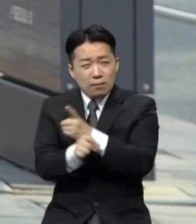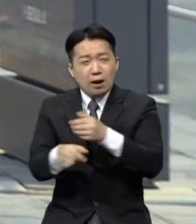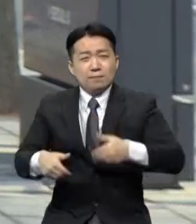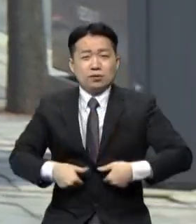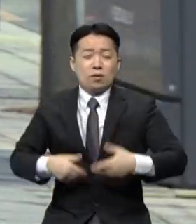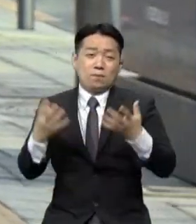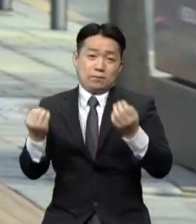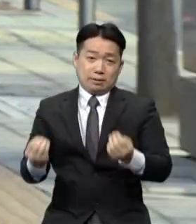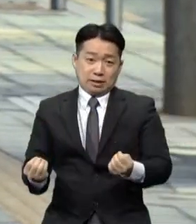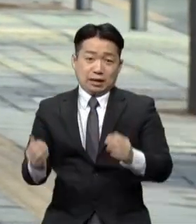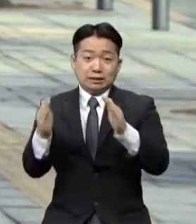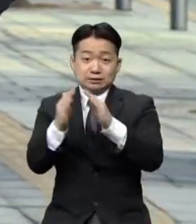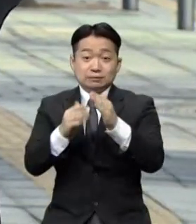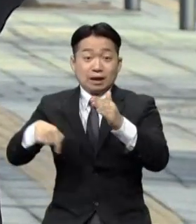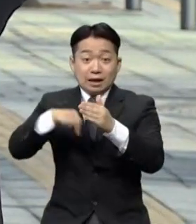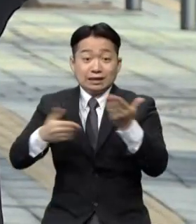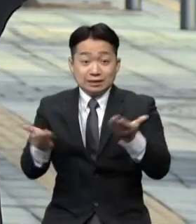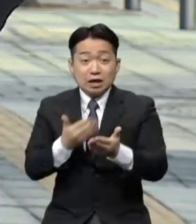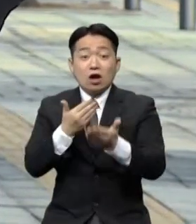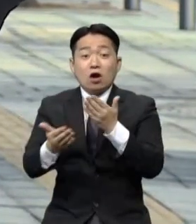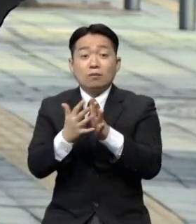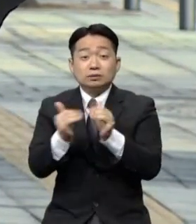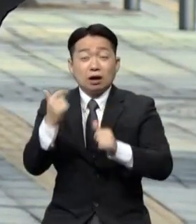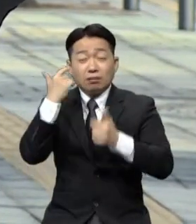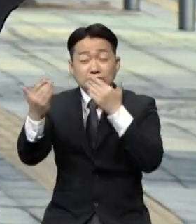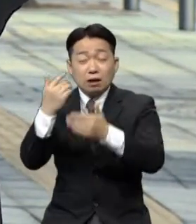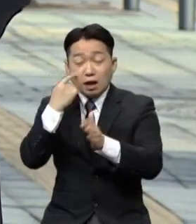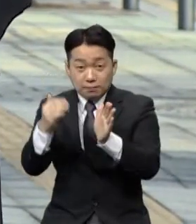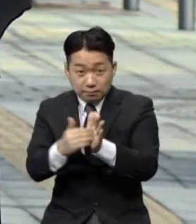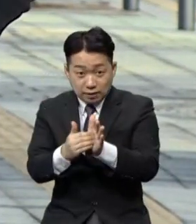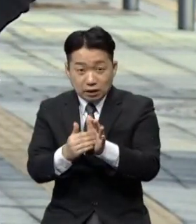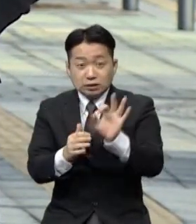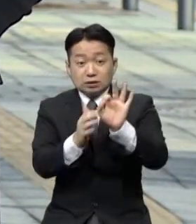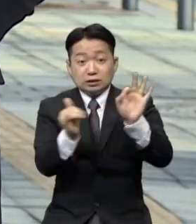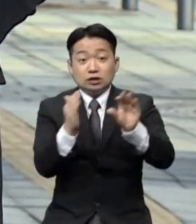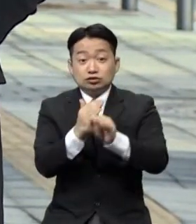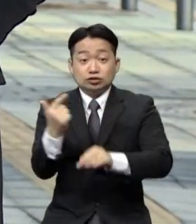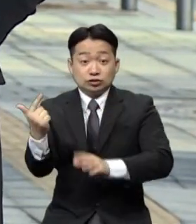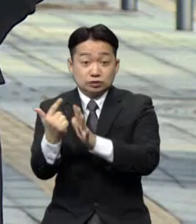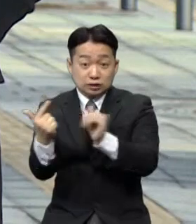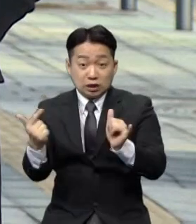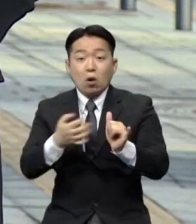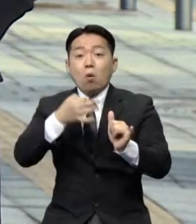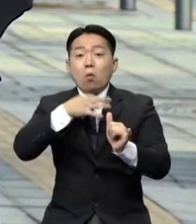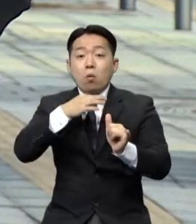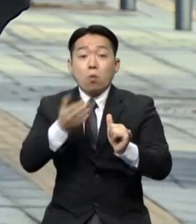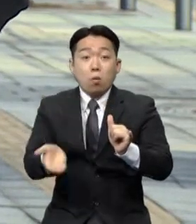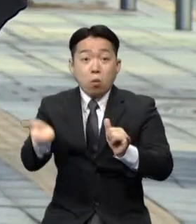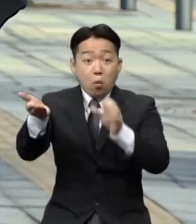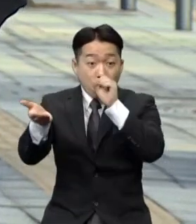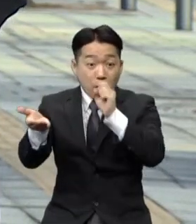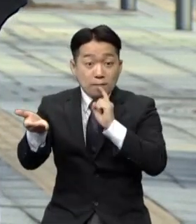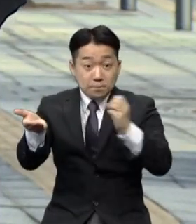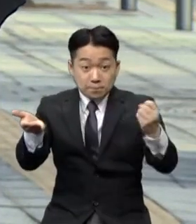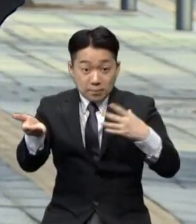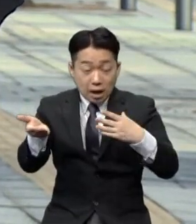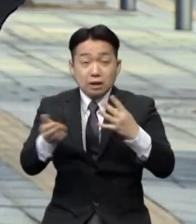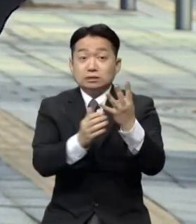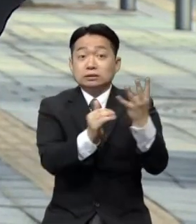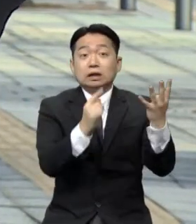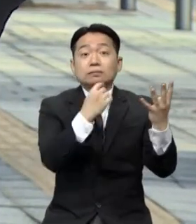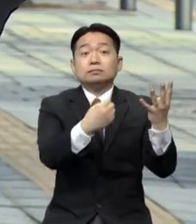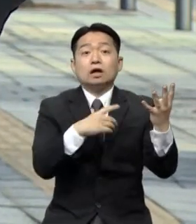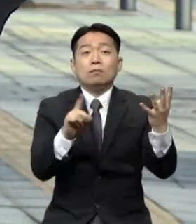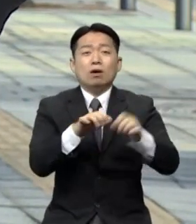있습니다. 재택근무 경험이 있는 직장인을 조사해봤더니 10명 중 6명은 효용성이 높아졌다고 했지만 나머지